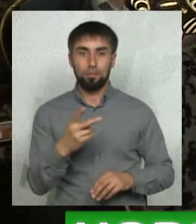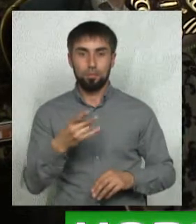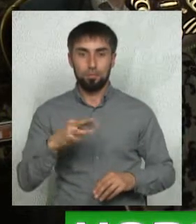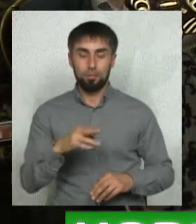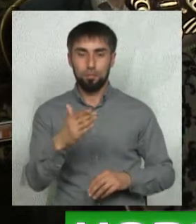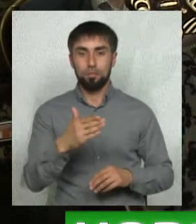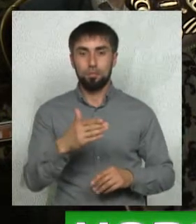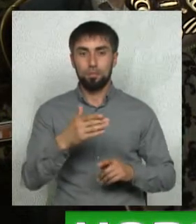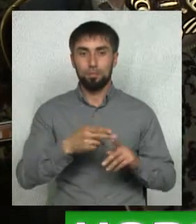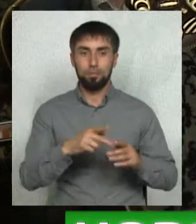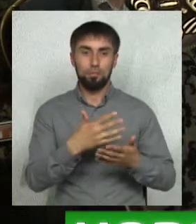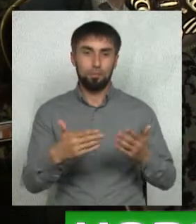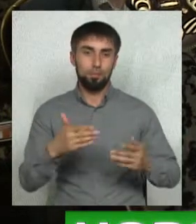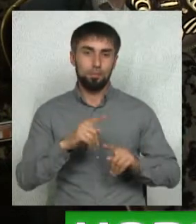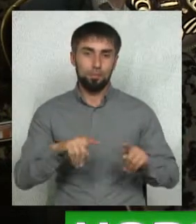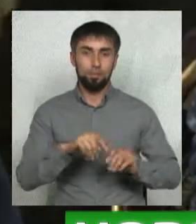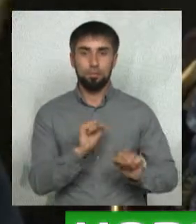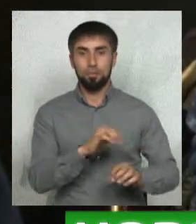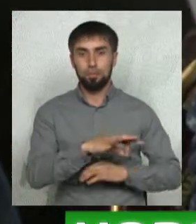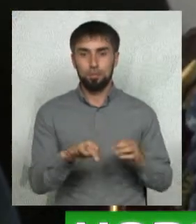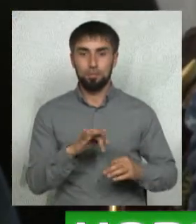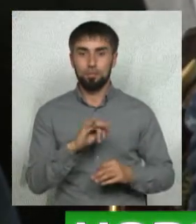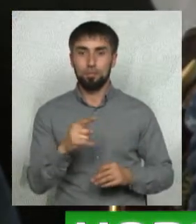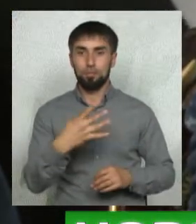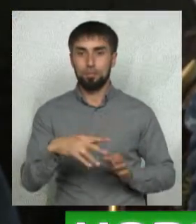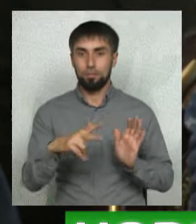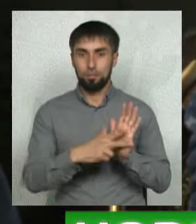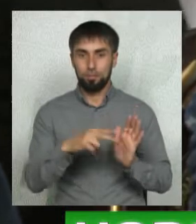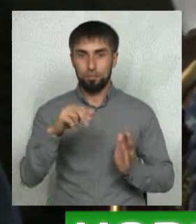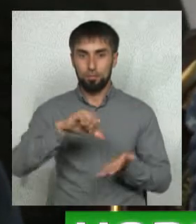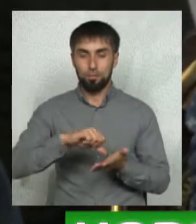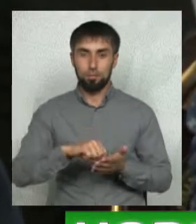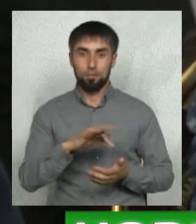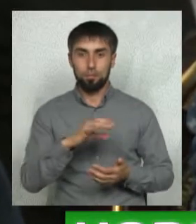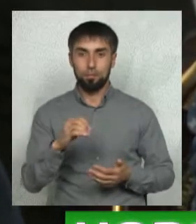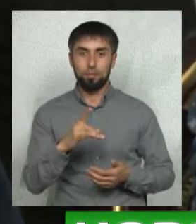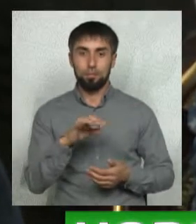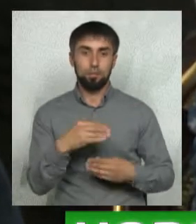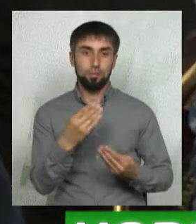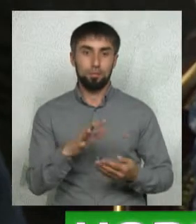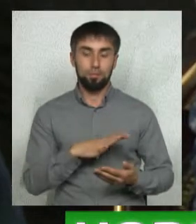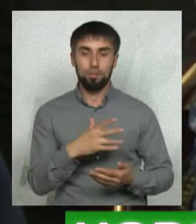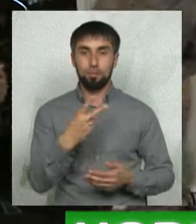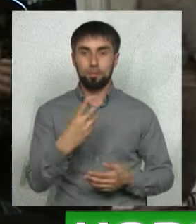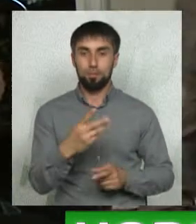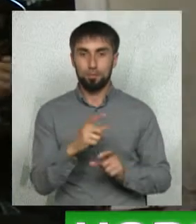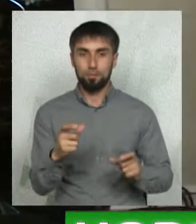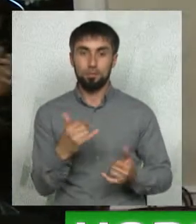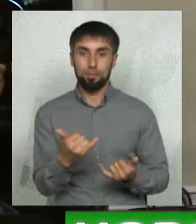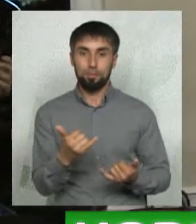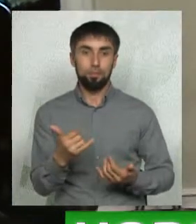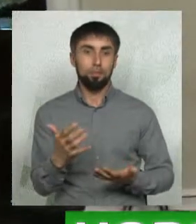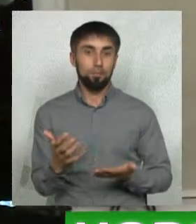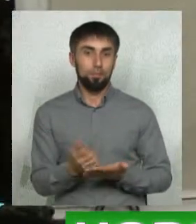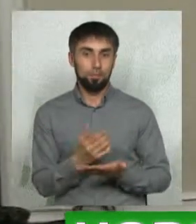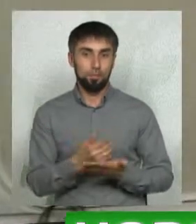Образовательные программы, консультации, защита проектов. Из 48 участников одобрения экспертов получили 23 человека. Теперь